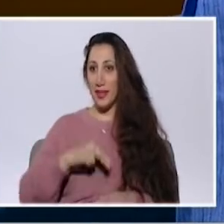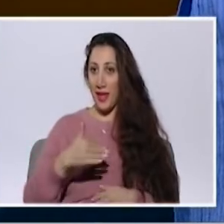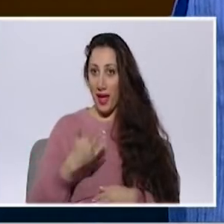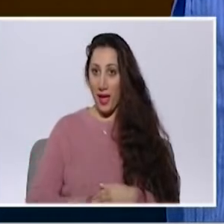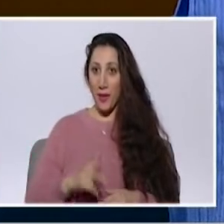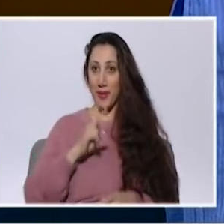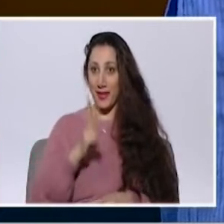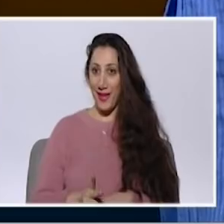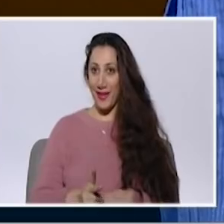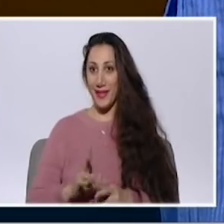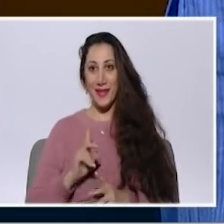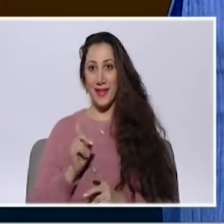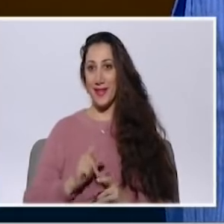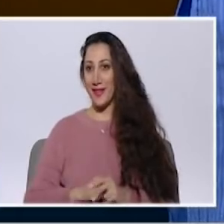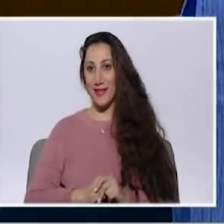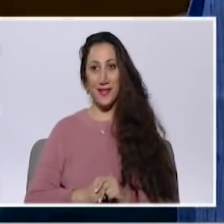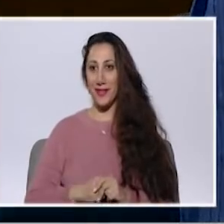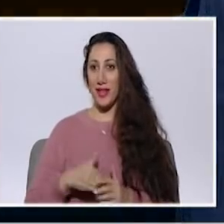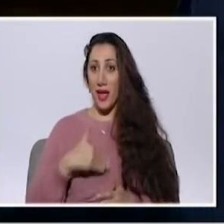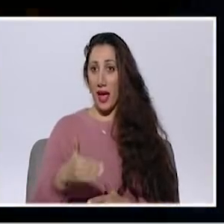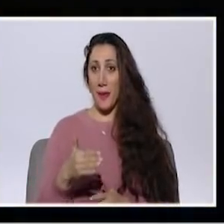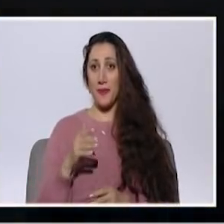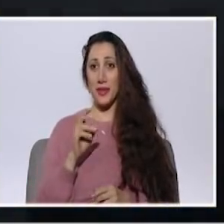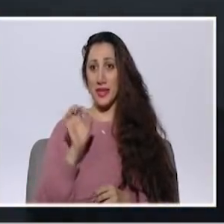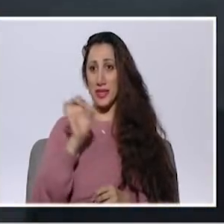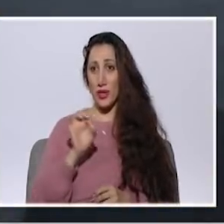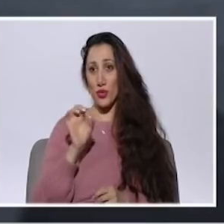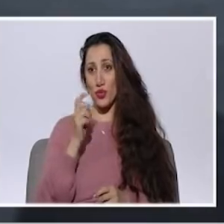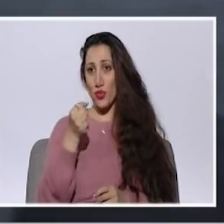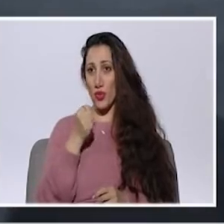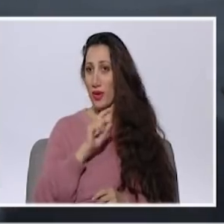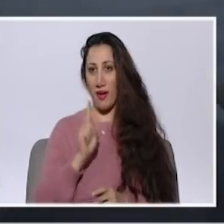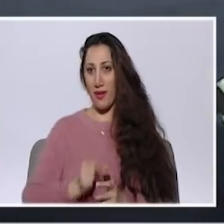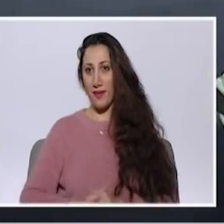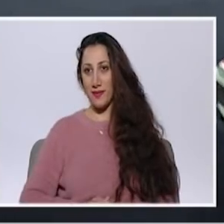الاولى. هو يعني الحمل 9 شهور؟ لا، الام اللي ربت.